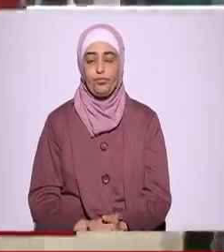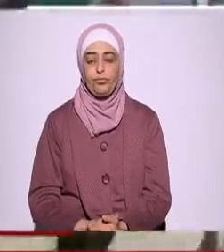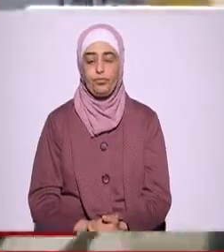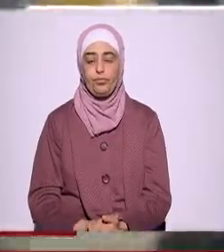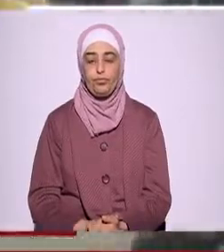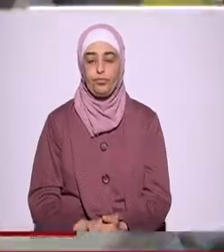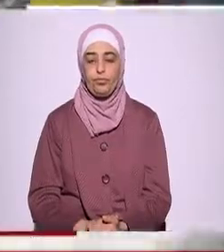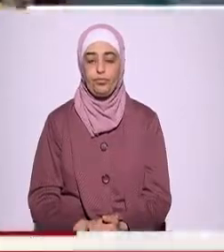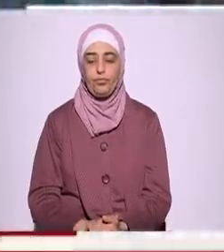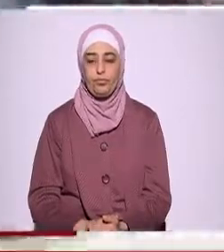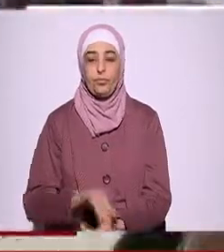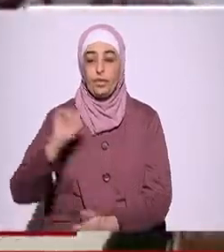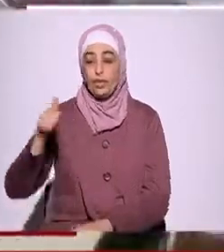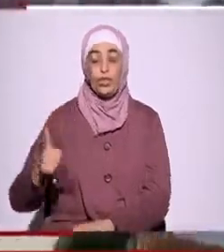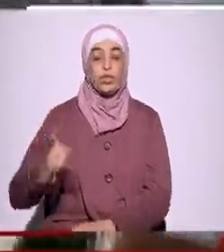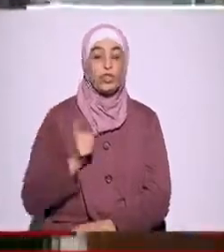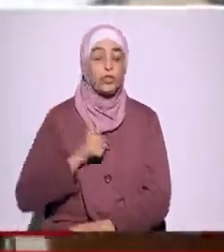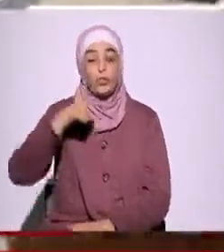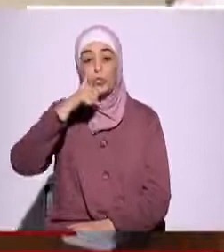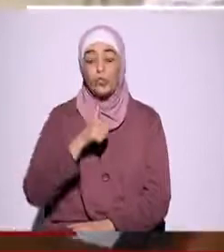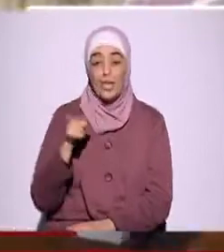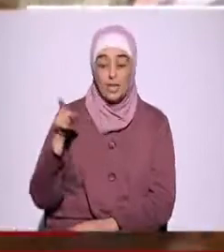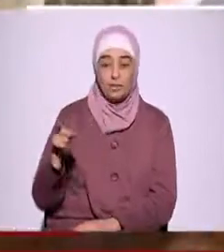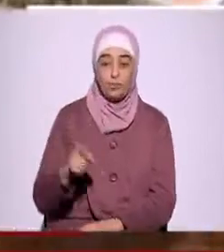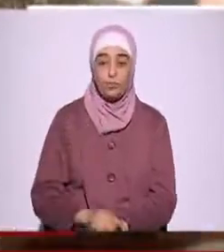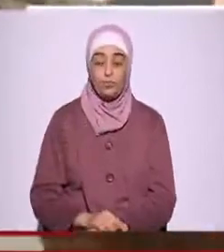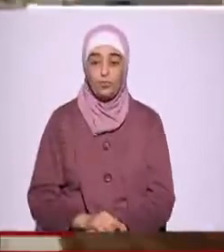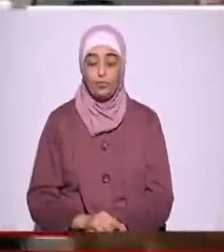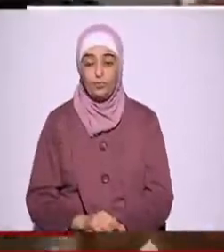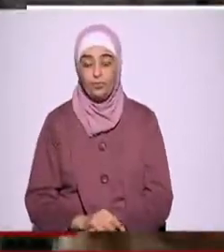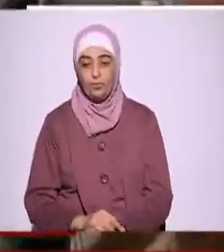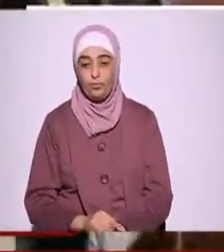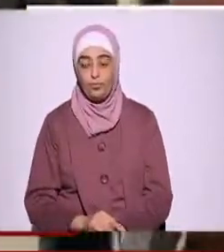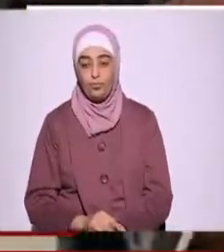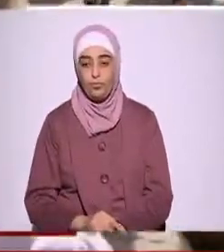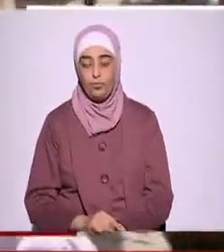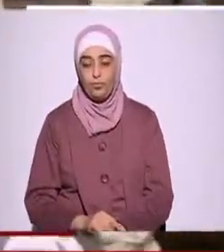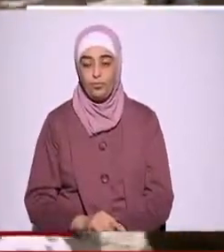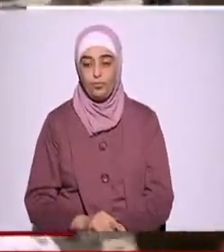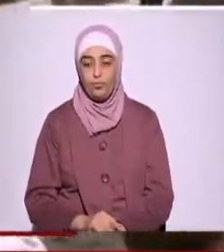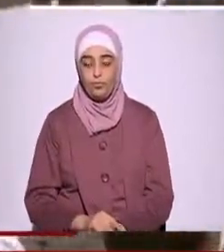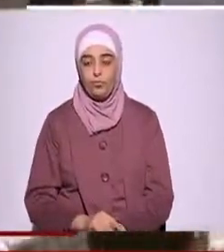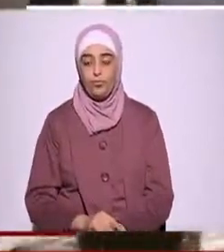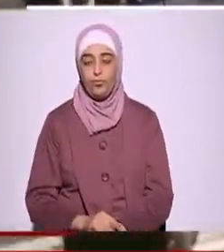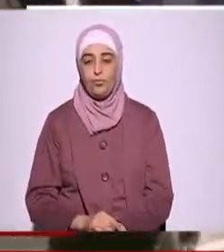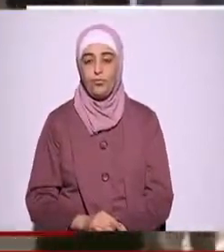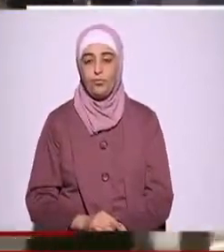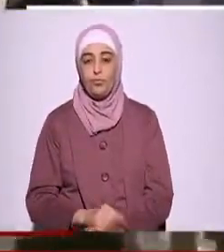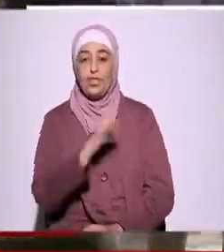لما نتحدث عن الجيش السوداني، الجيش السوداني الرتب في الوسط، الرتب الصغيرة